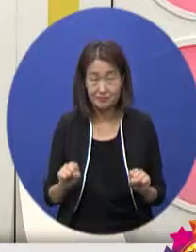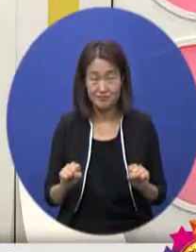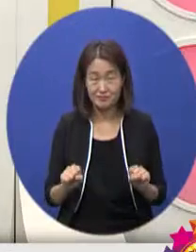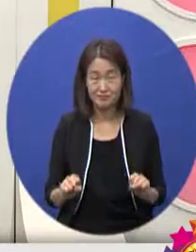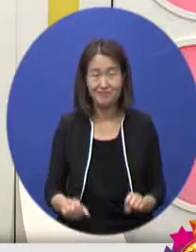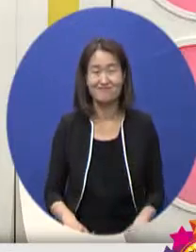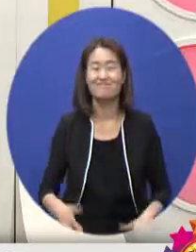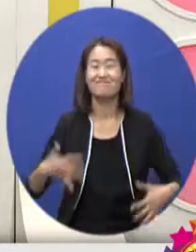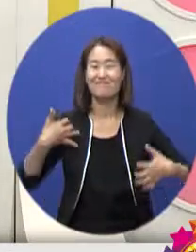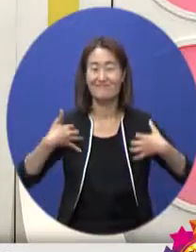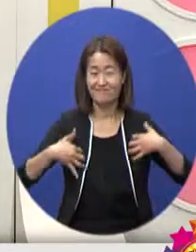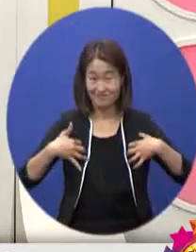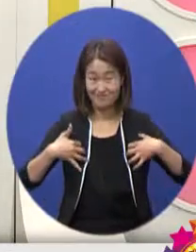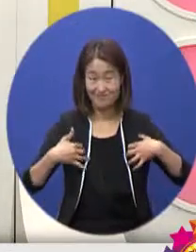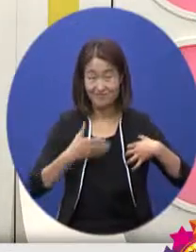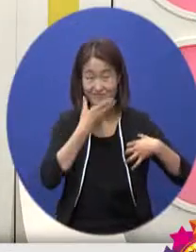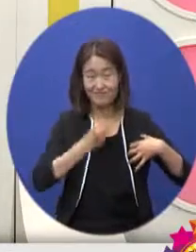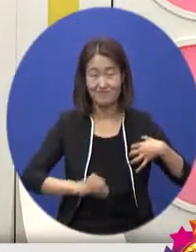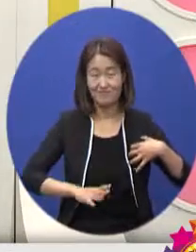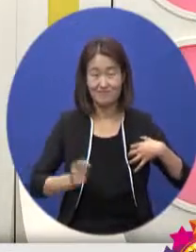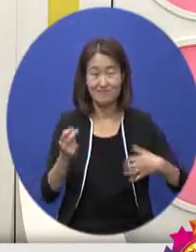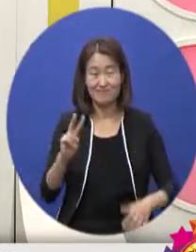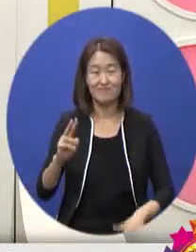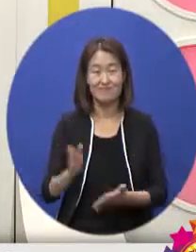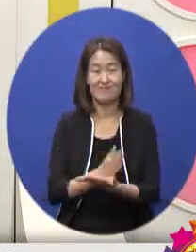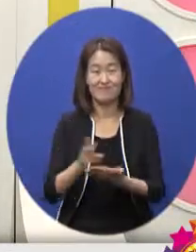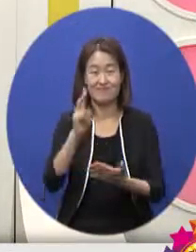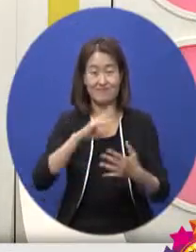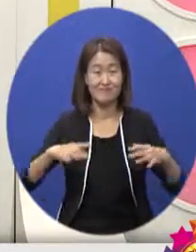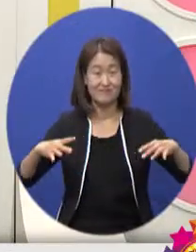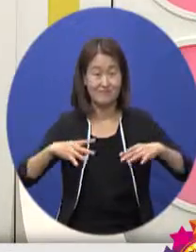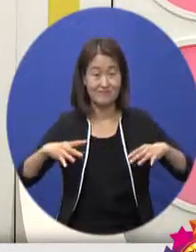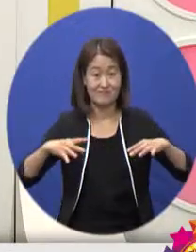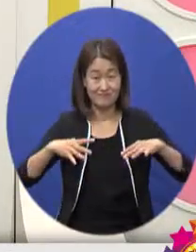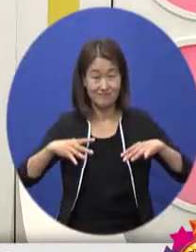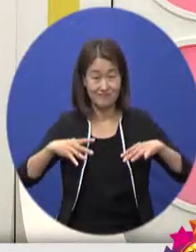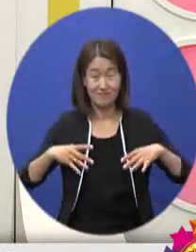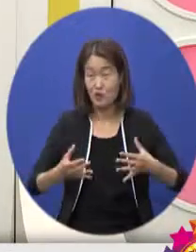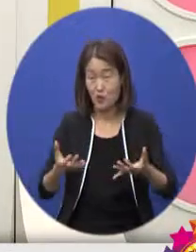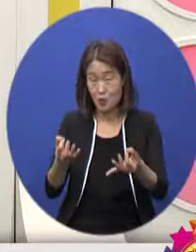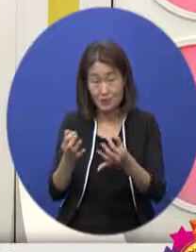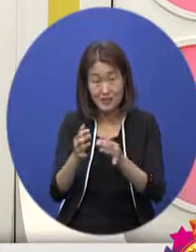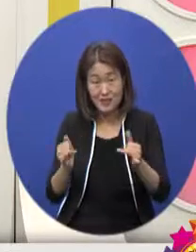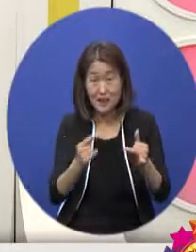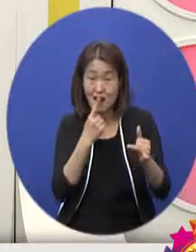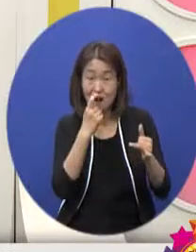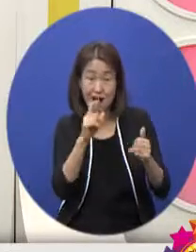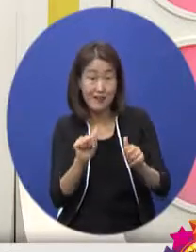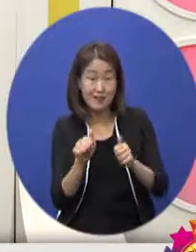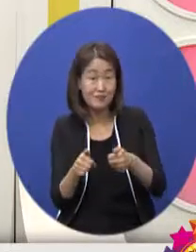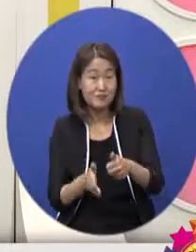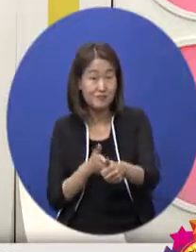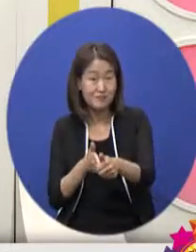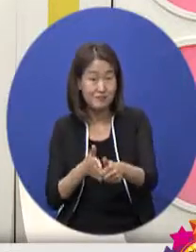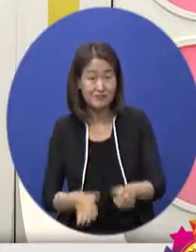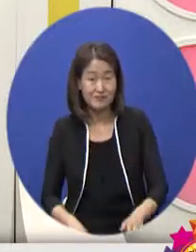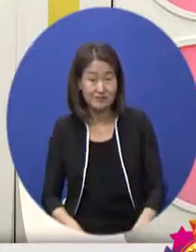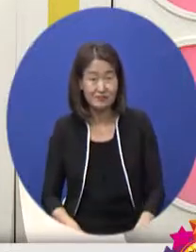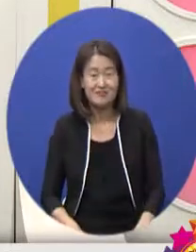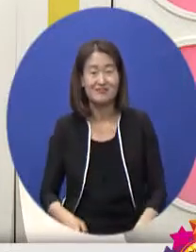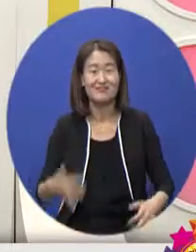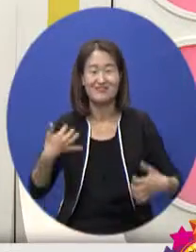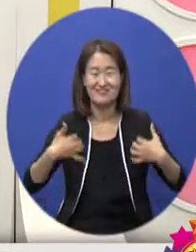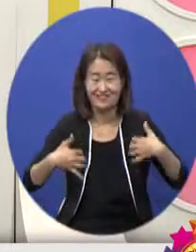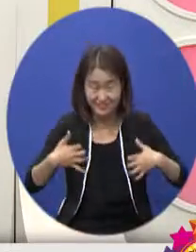안녕하세요. 네, 반갑습니다. 자, 우리 복지TV 나눔 노래자랑 시청자 여러분들에게 멋지게 이쁘게 인사해 주세요. 네,